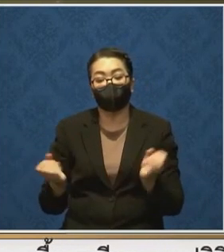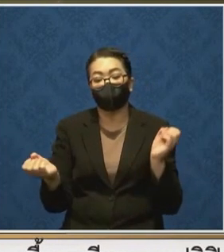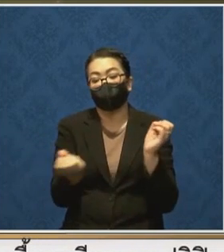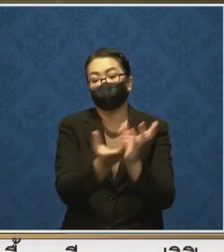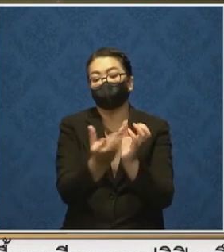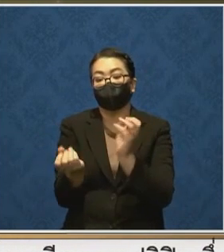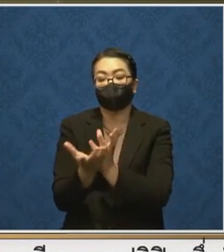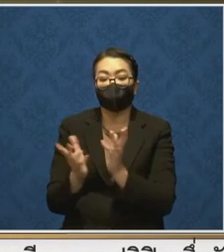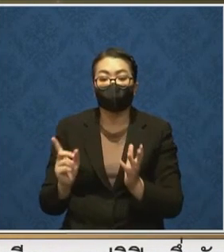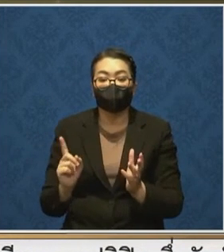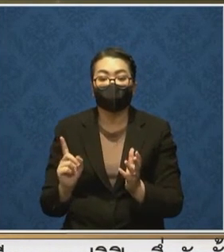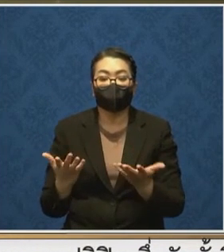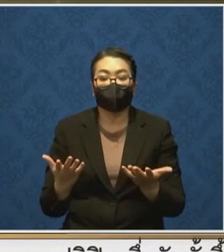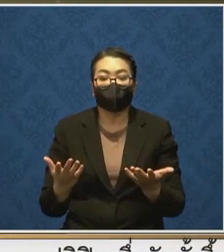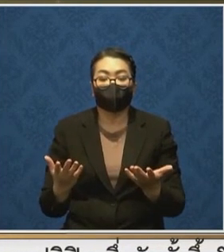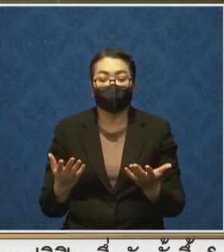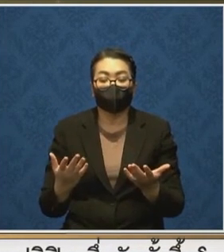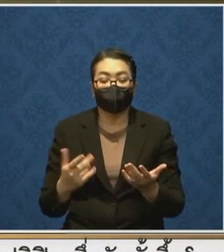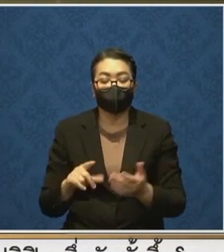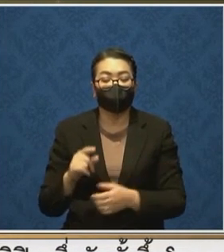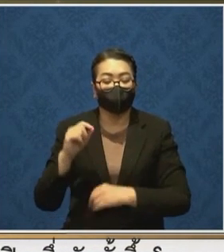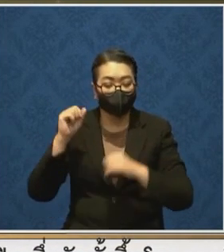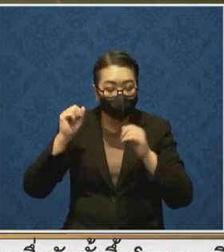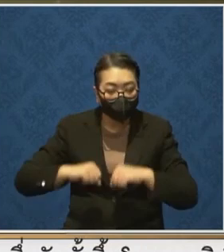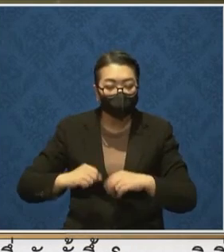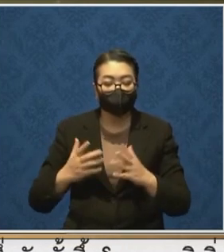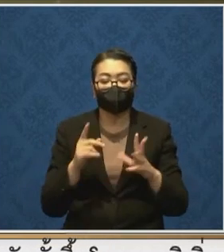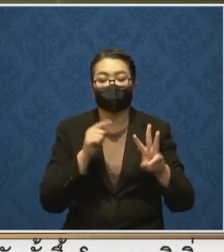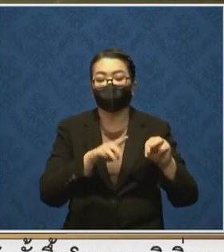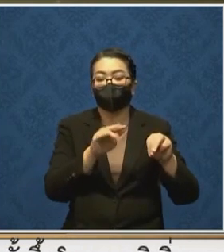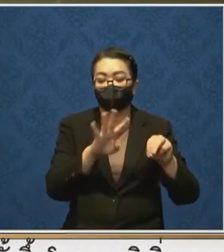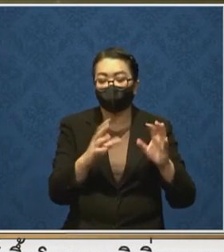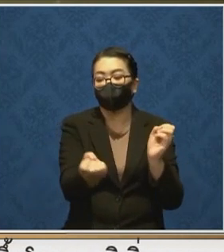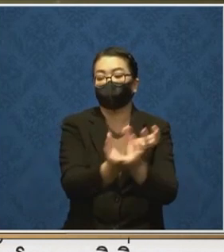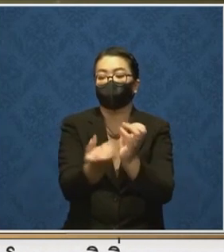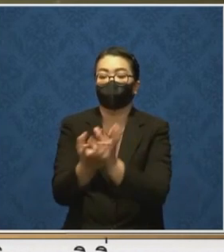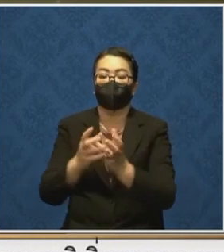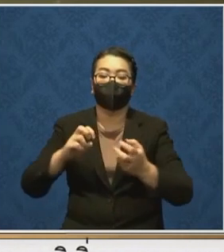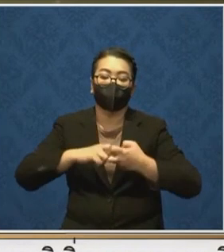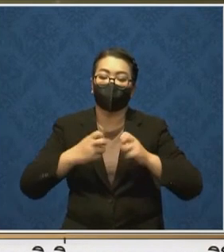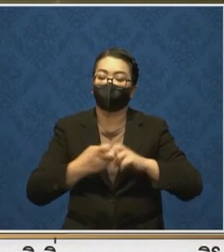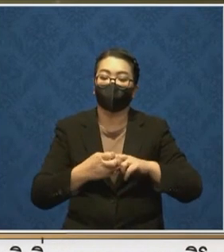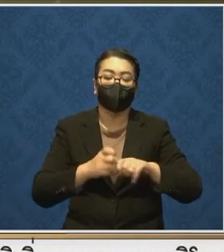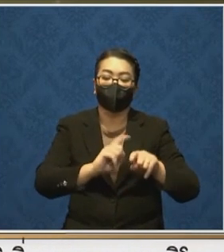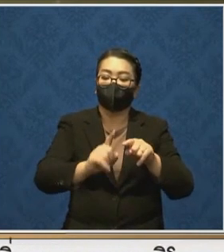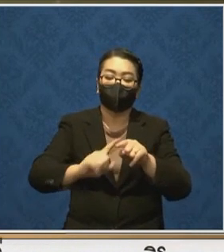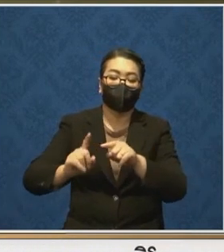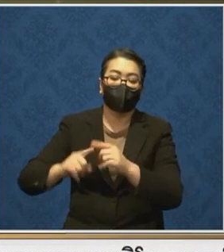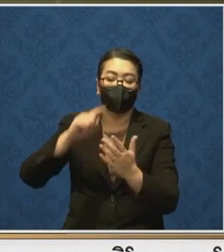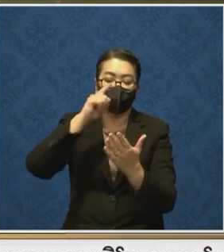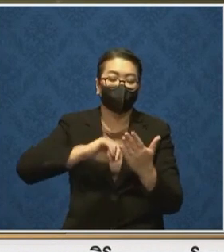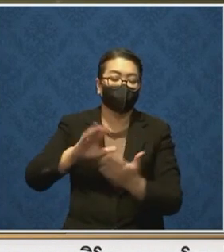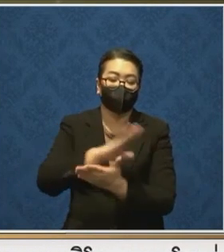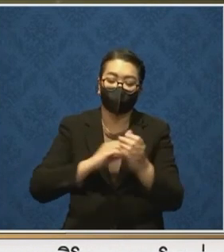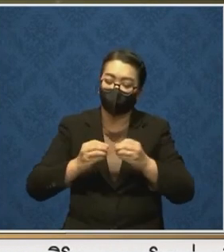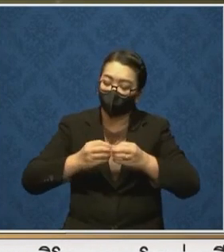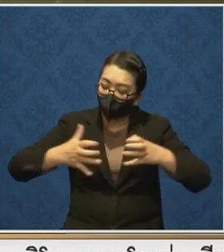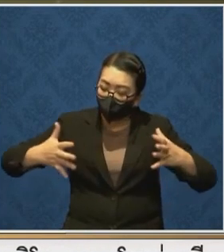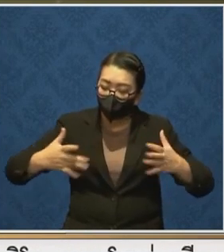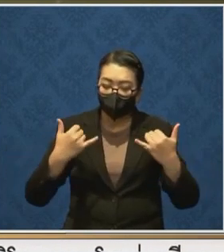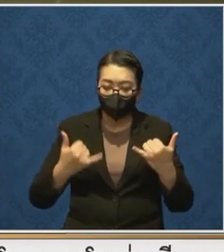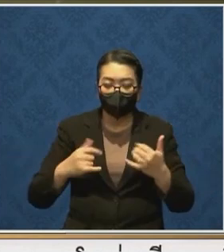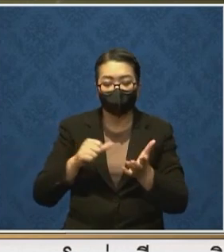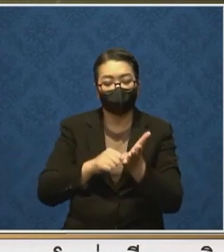นการตดสนใจใช้มาตรา 44แล้วก็ทำให้เกิดปญหาที่ลกรามบนปลายย่าเกินทจะแก้ไข